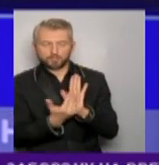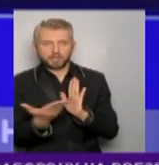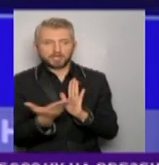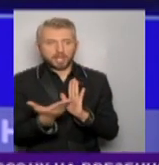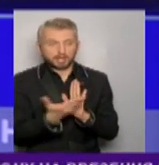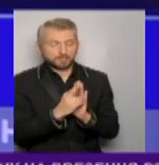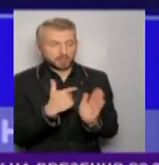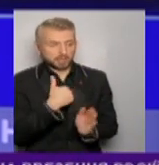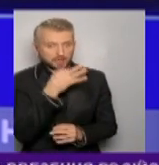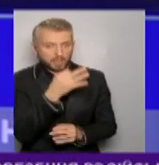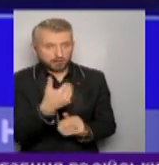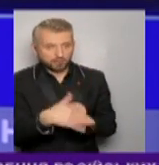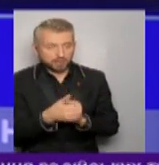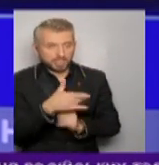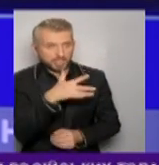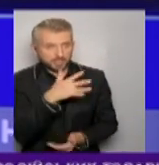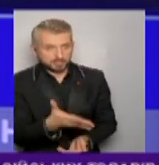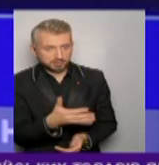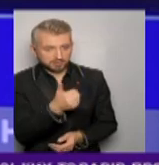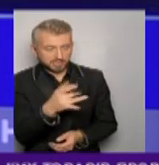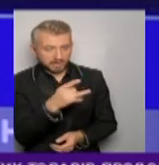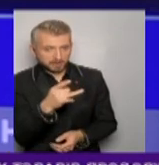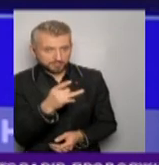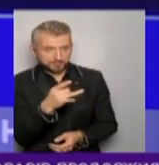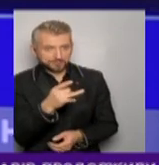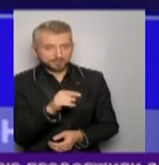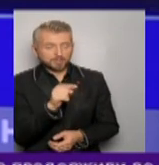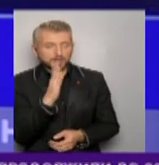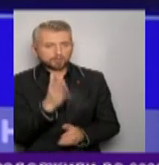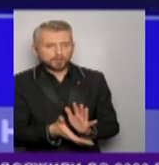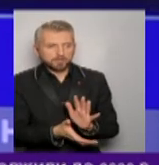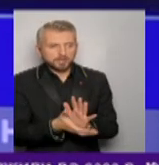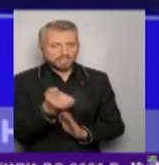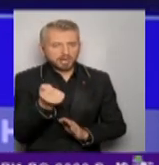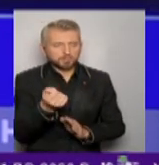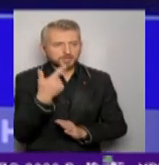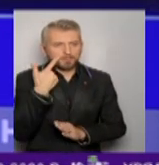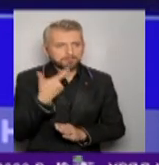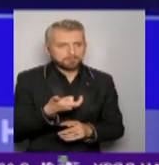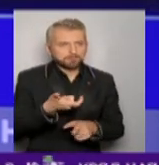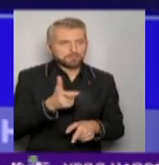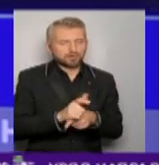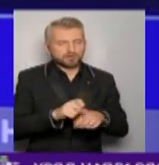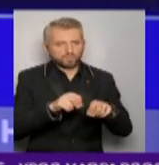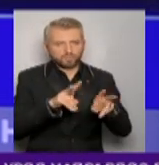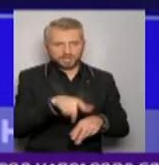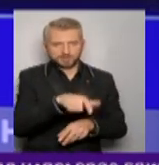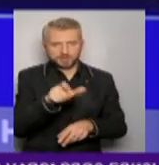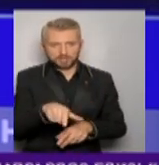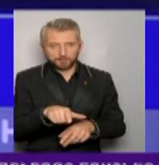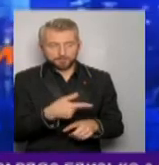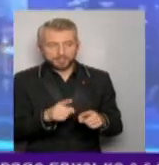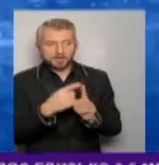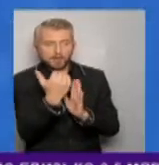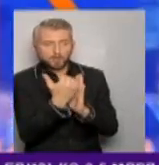як я сказав вже кілька разів, будуть підтримувати переважна більшість фахівців. І ці